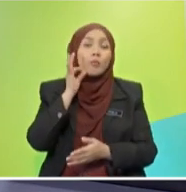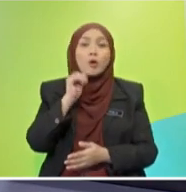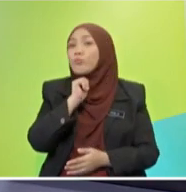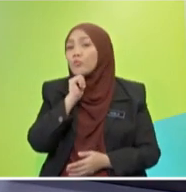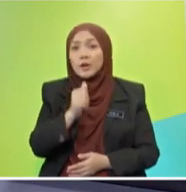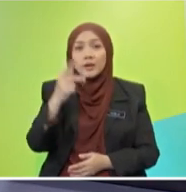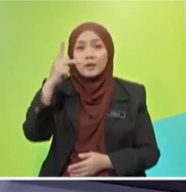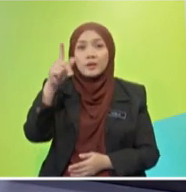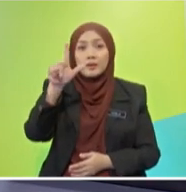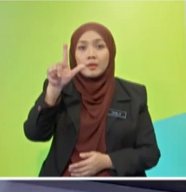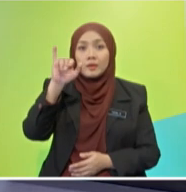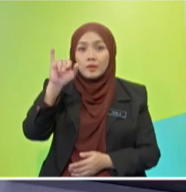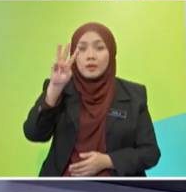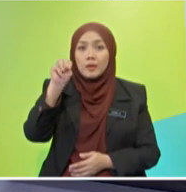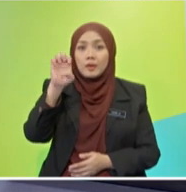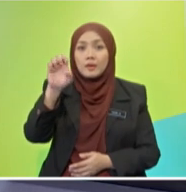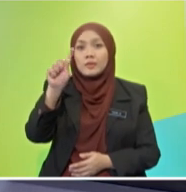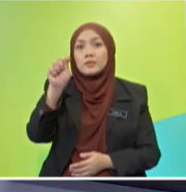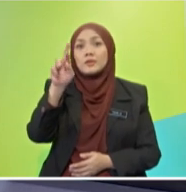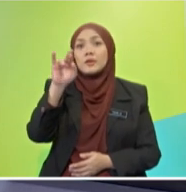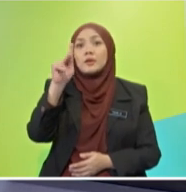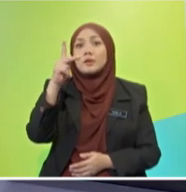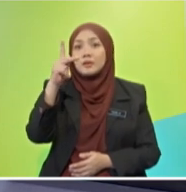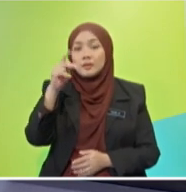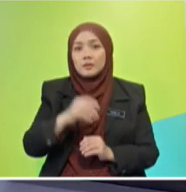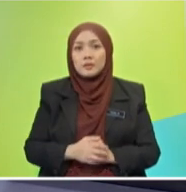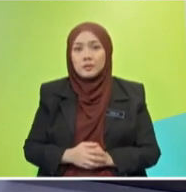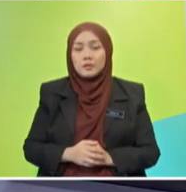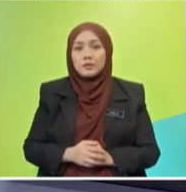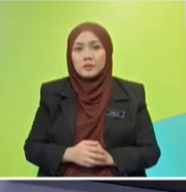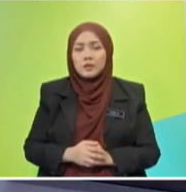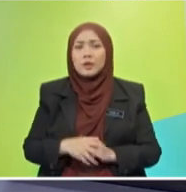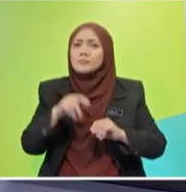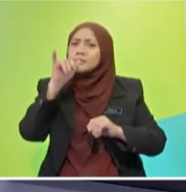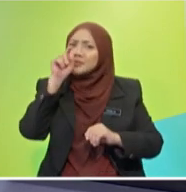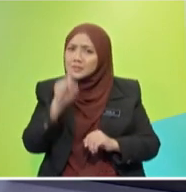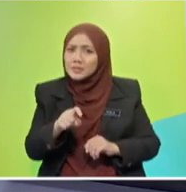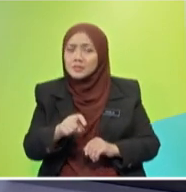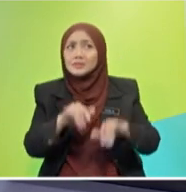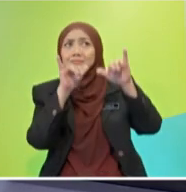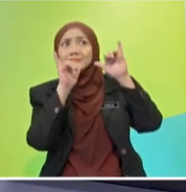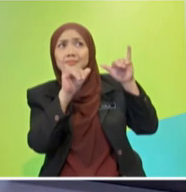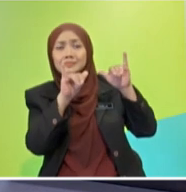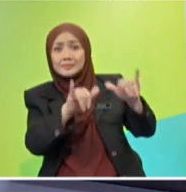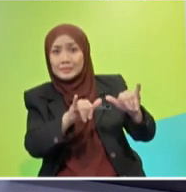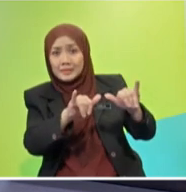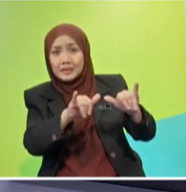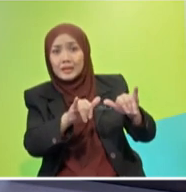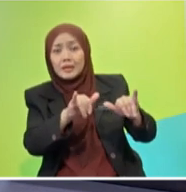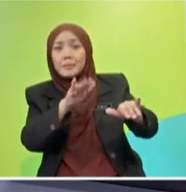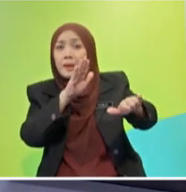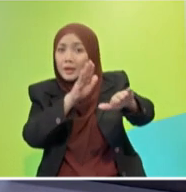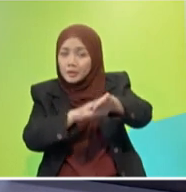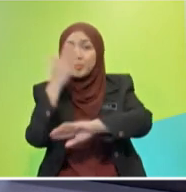buah yang harus tetap berada di pokoknya agar Boleh masak sebelum buah itu masak kita tapi